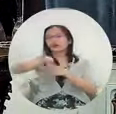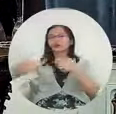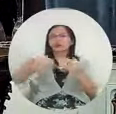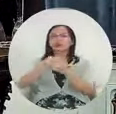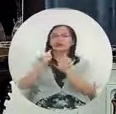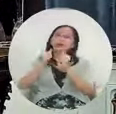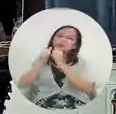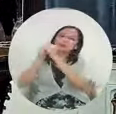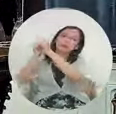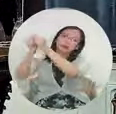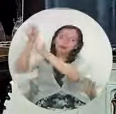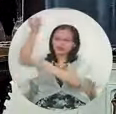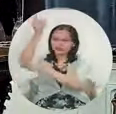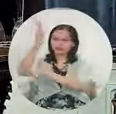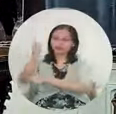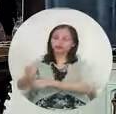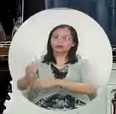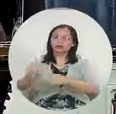sa Ginoo.